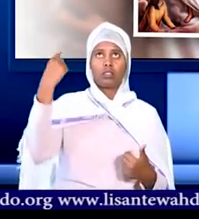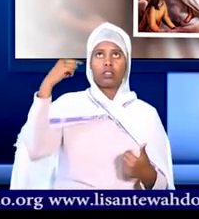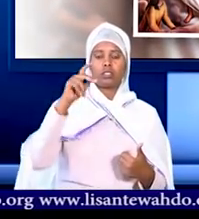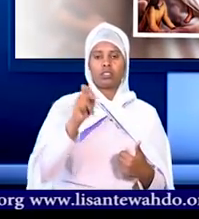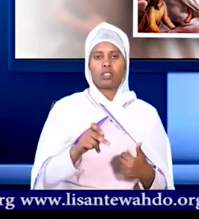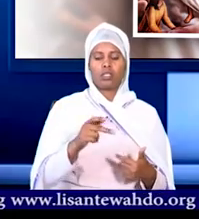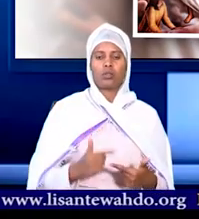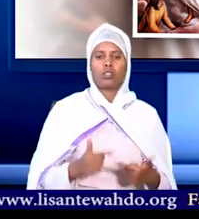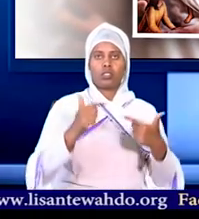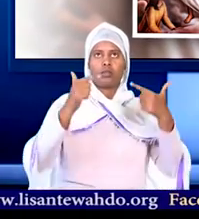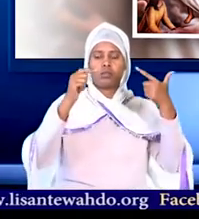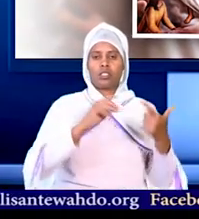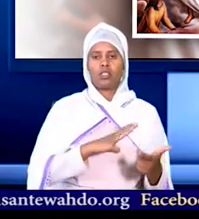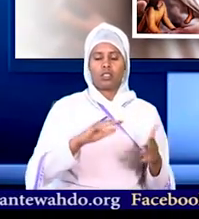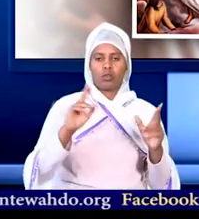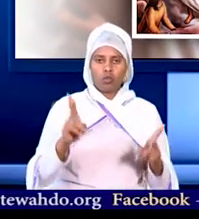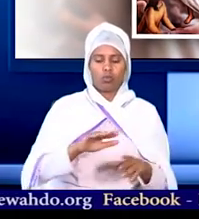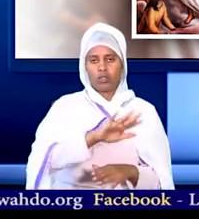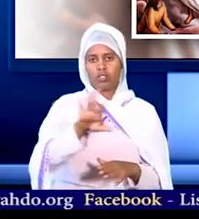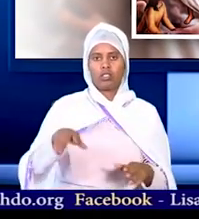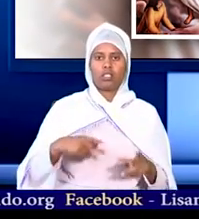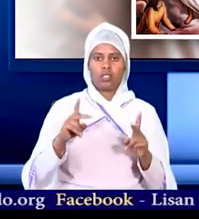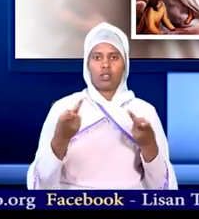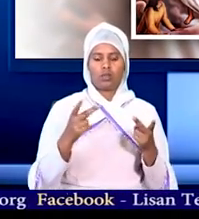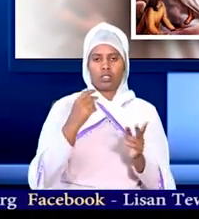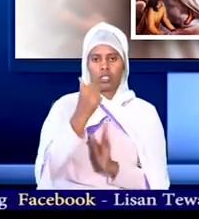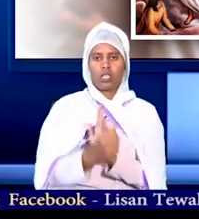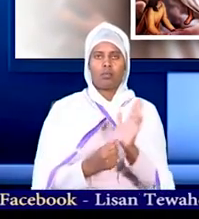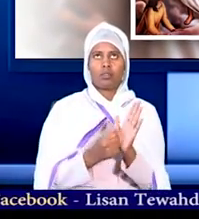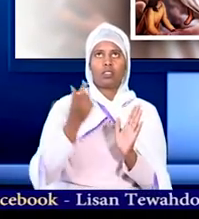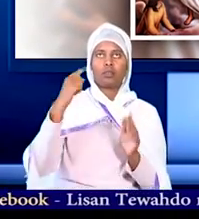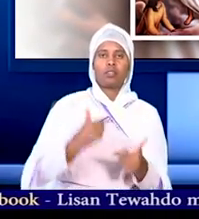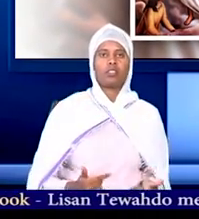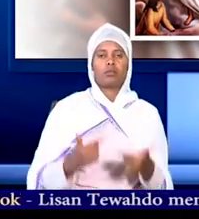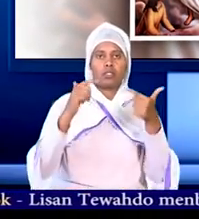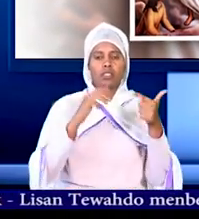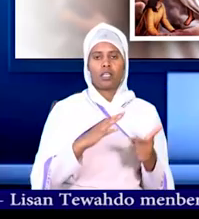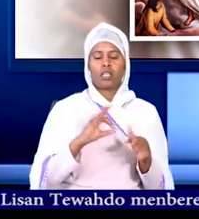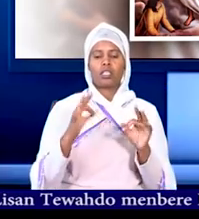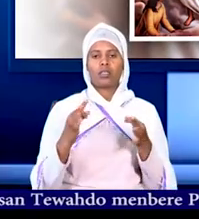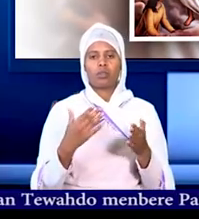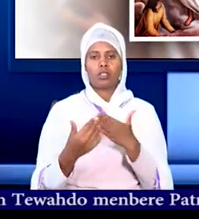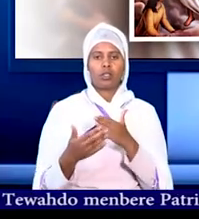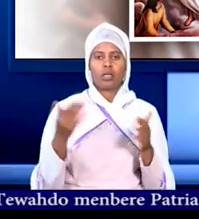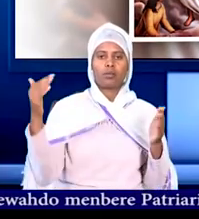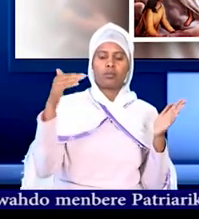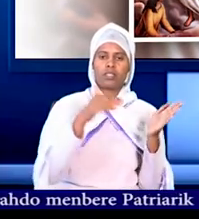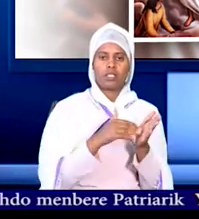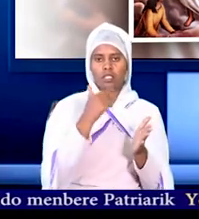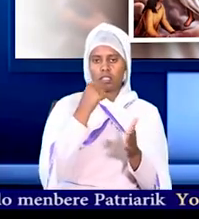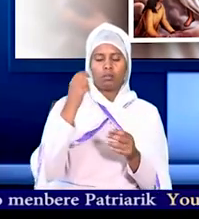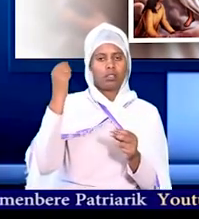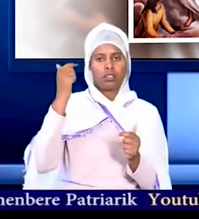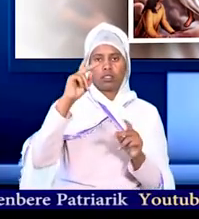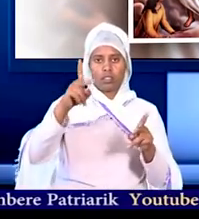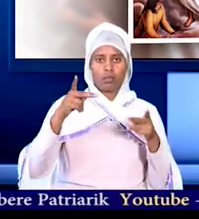ልበ ኣምላክ ዳዊት ከመስግንኩ ኢሉ ማለት እዩ። ንሕና ውን እዚ ዓለት እዚኣ ከነመስግነላ ከለና ከመይ ኢሉ እዩ